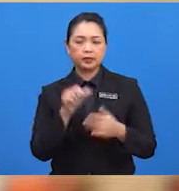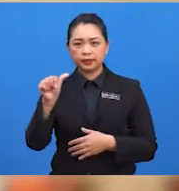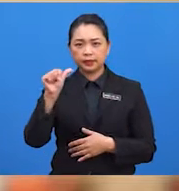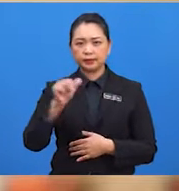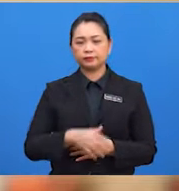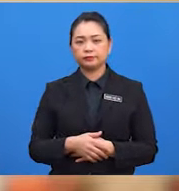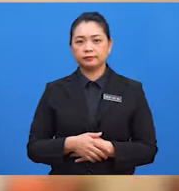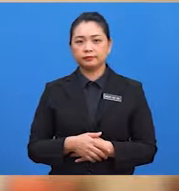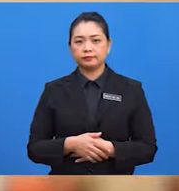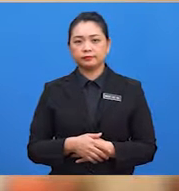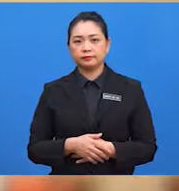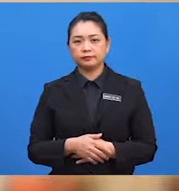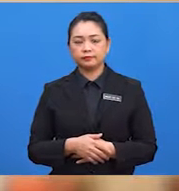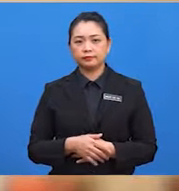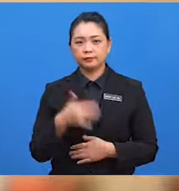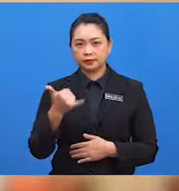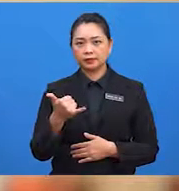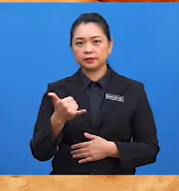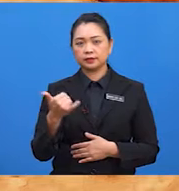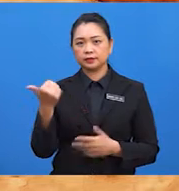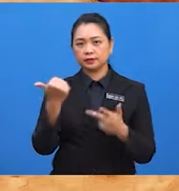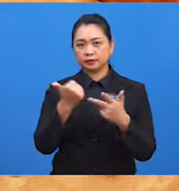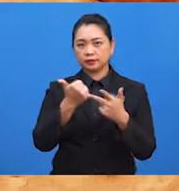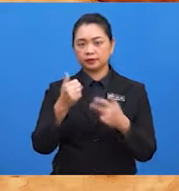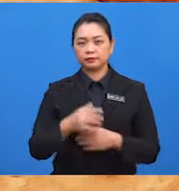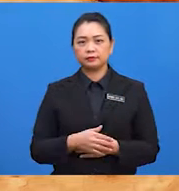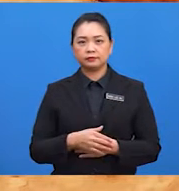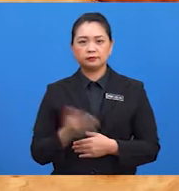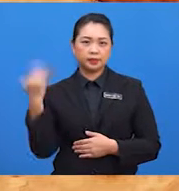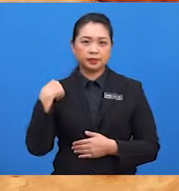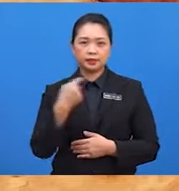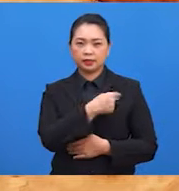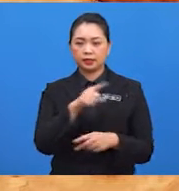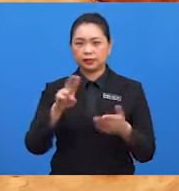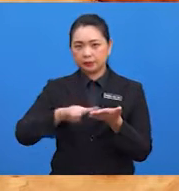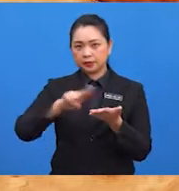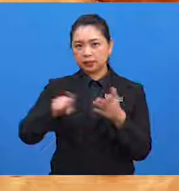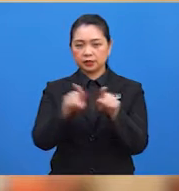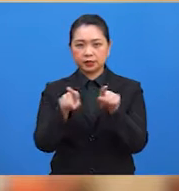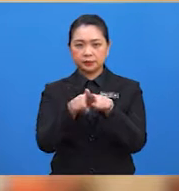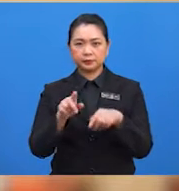A. Soalan ketiga. Mari kita baca bersama-sama.